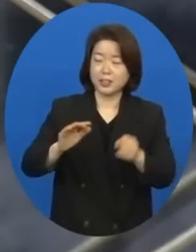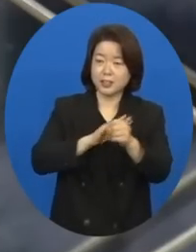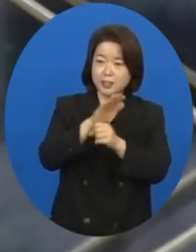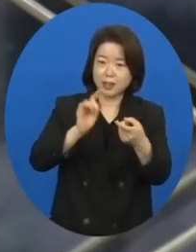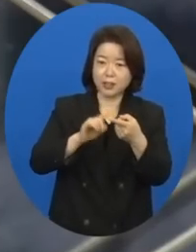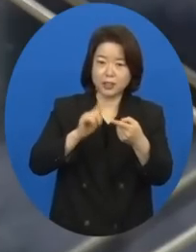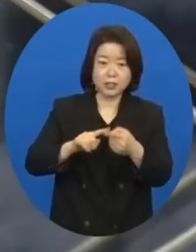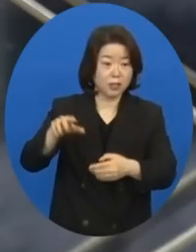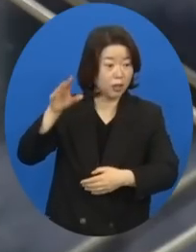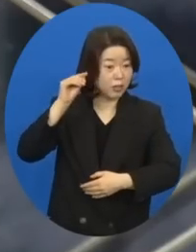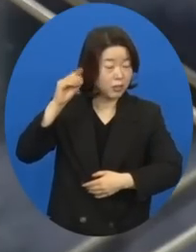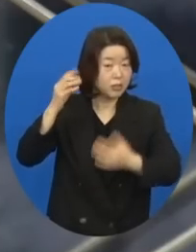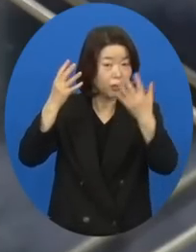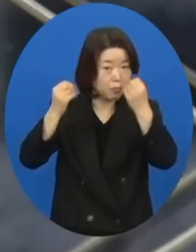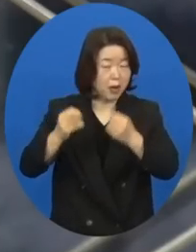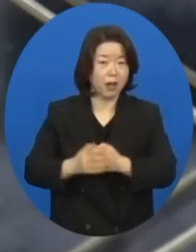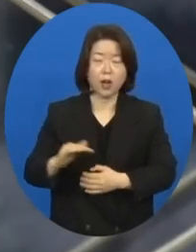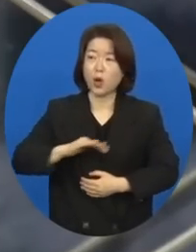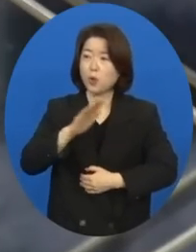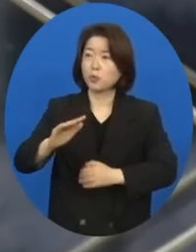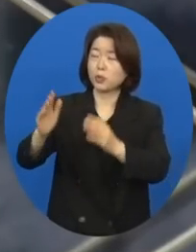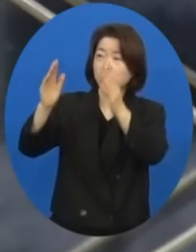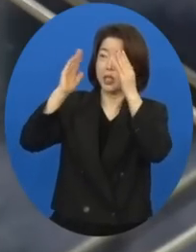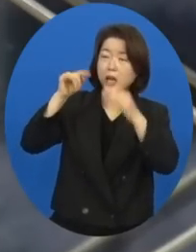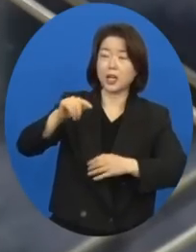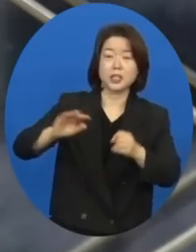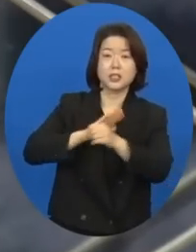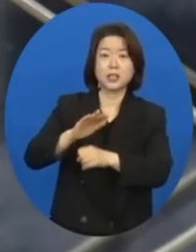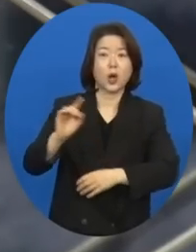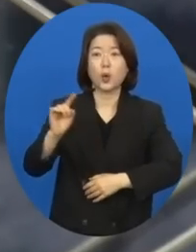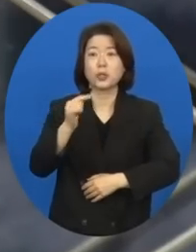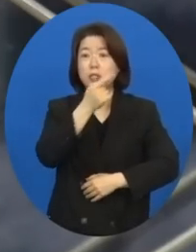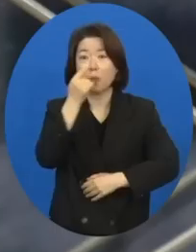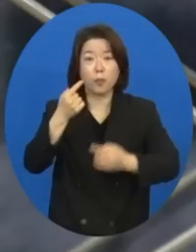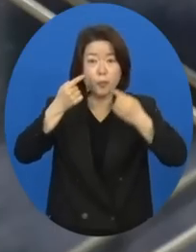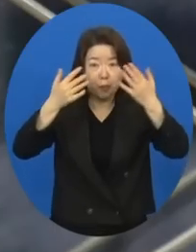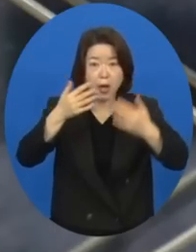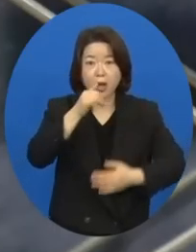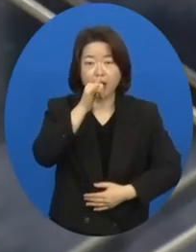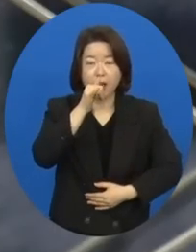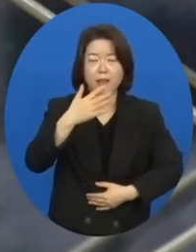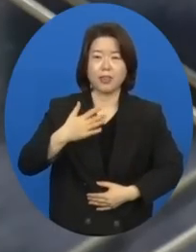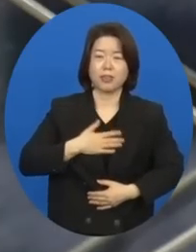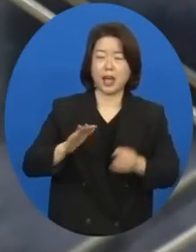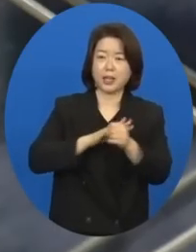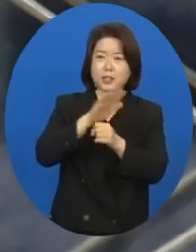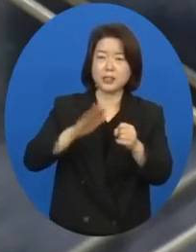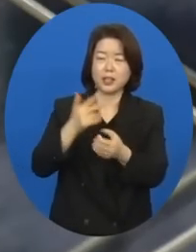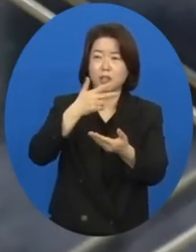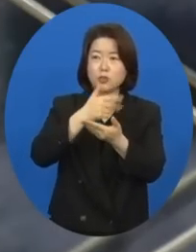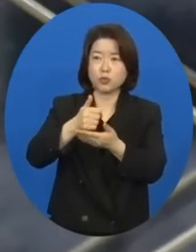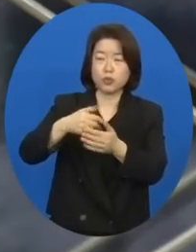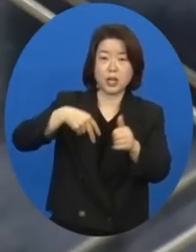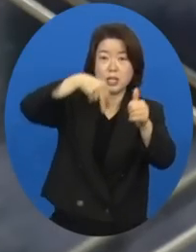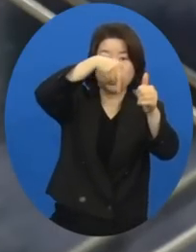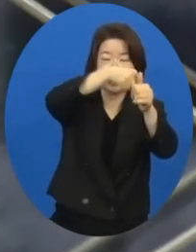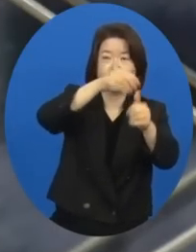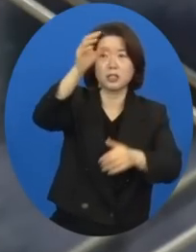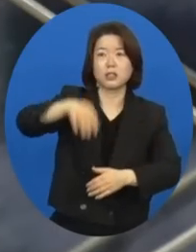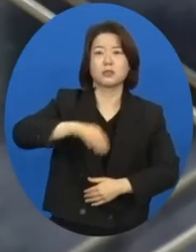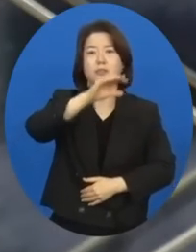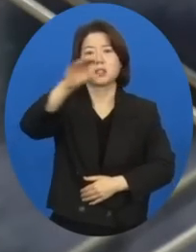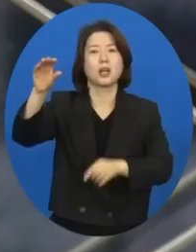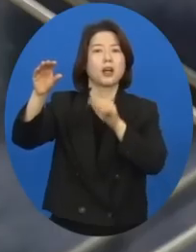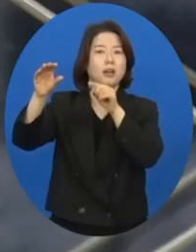들었습니다. 우리를 향한 이 사랑이 어디에서 확증이 되었죠? 나를 사랑하셔서 주가 친히 달리신 십자가